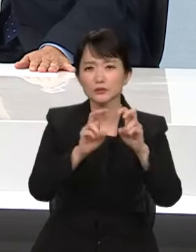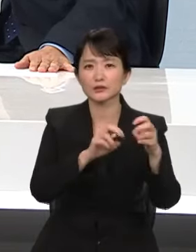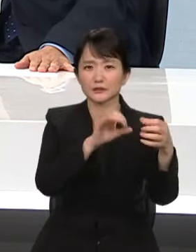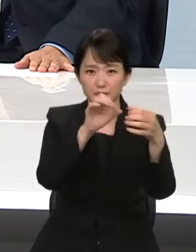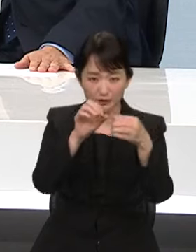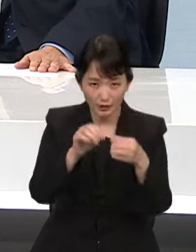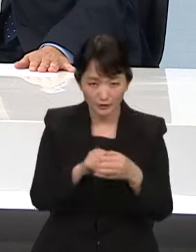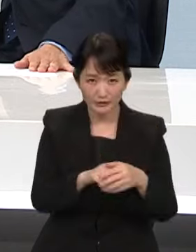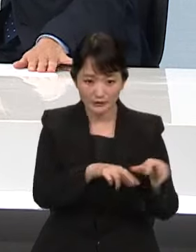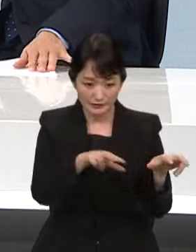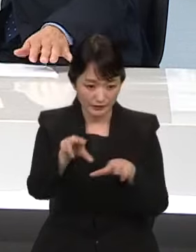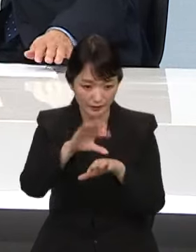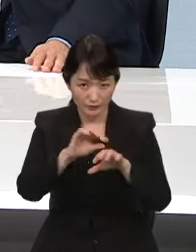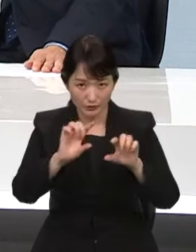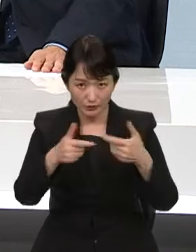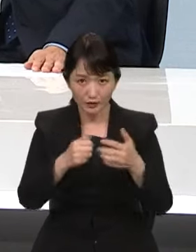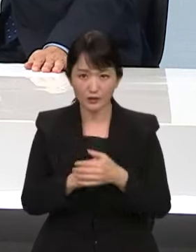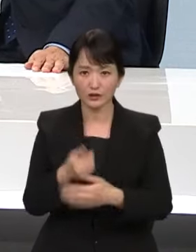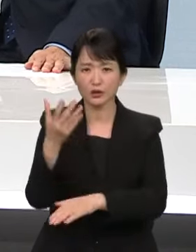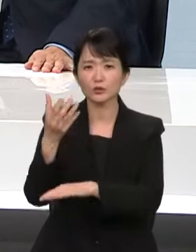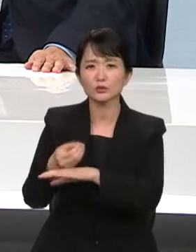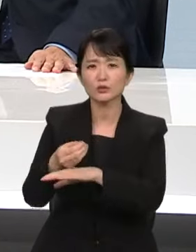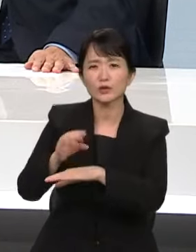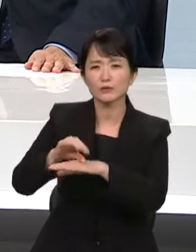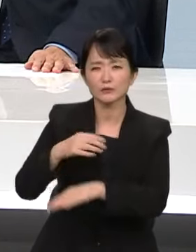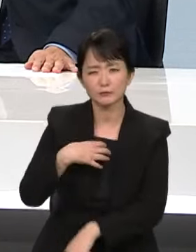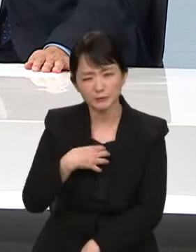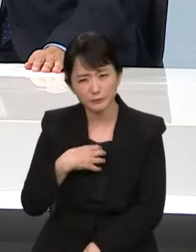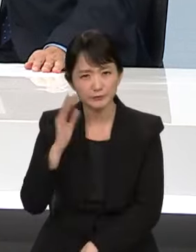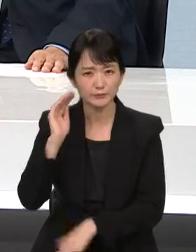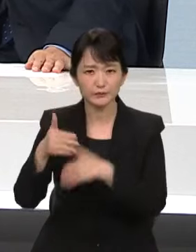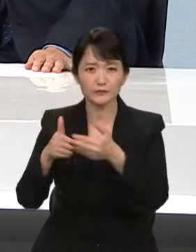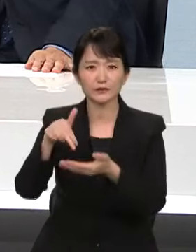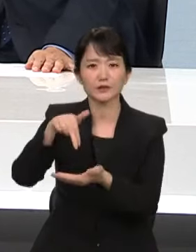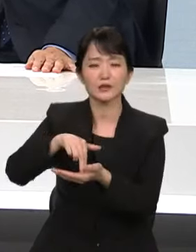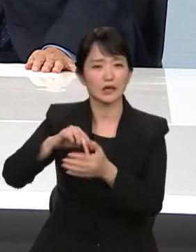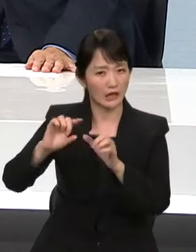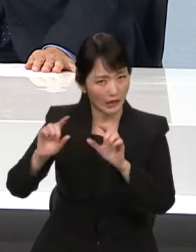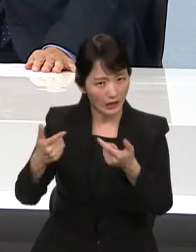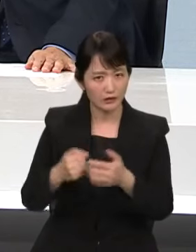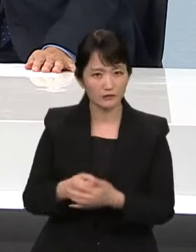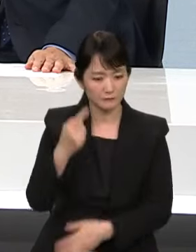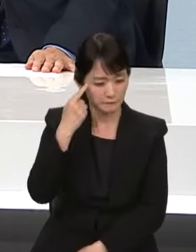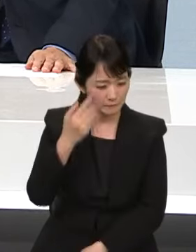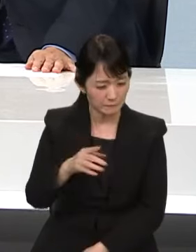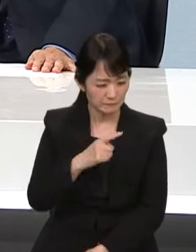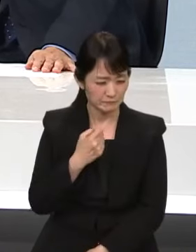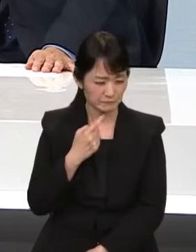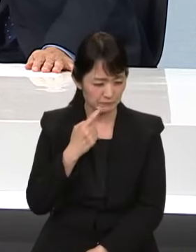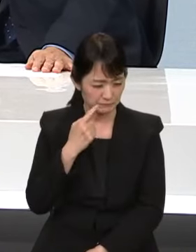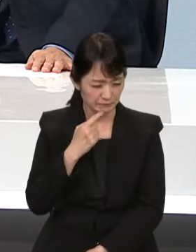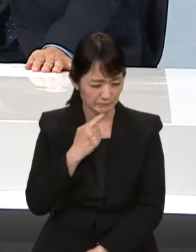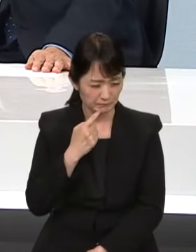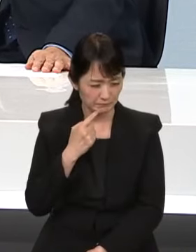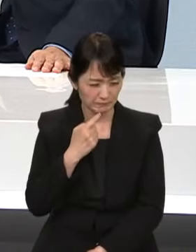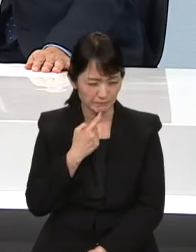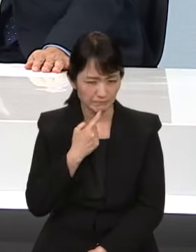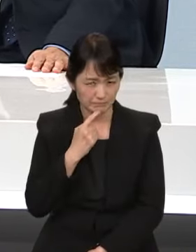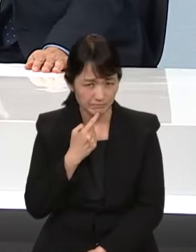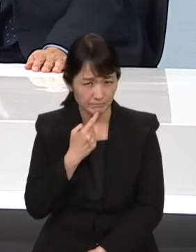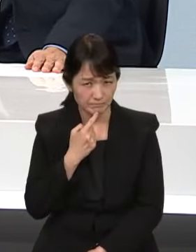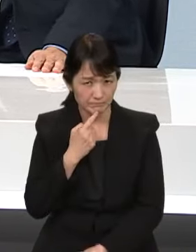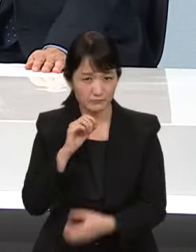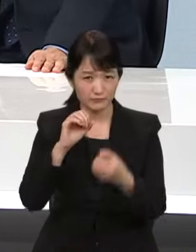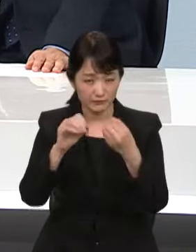녹화 방송을 해서 상당히 좀 우려가 나왔는데 대통령실에선 아니다. 질문은 집요했고 답변은 소상했다. 이렇게 자평을 한